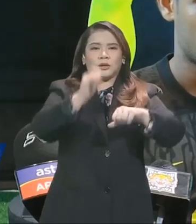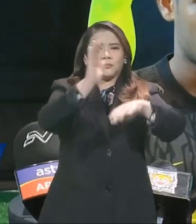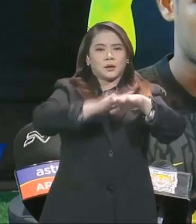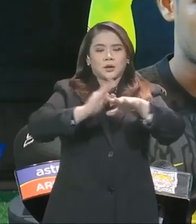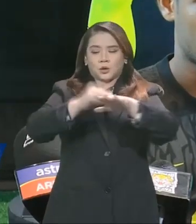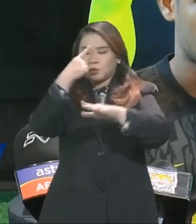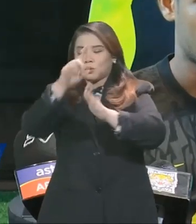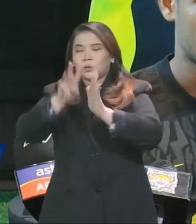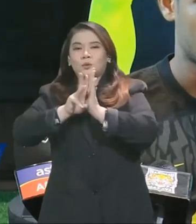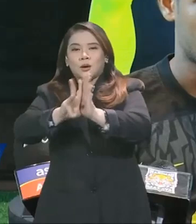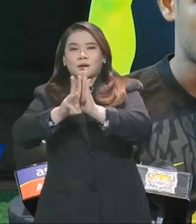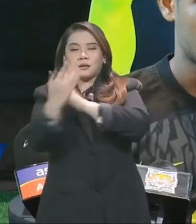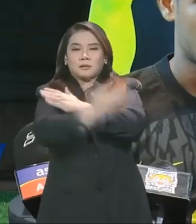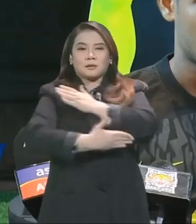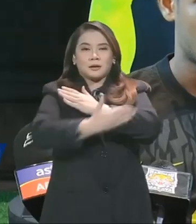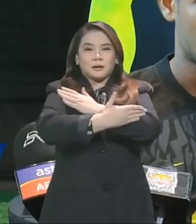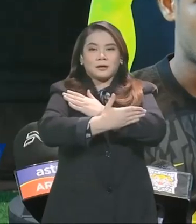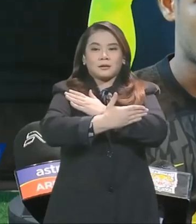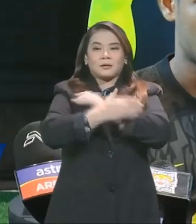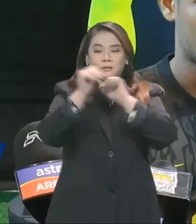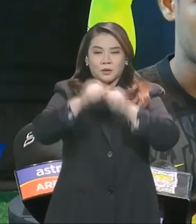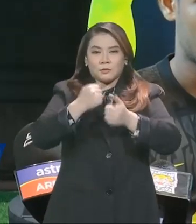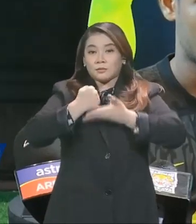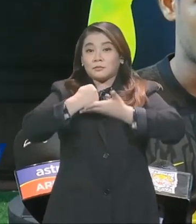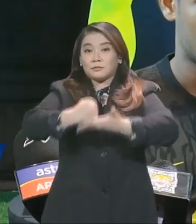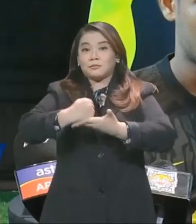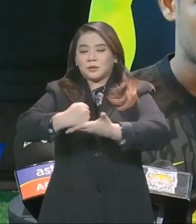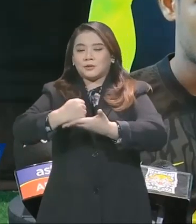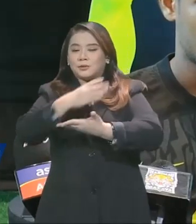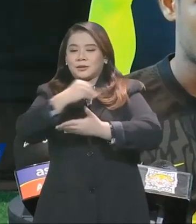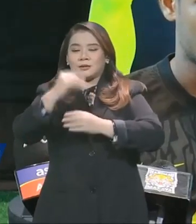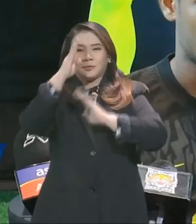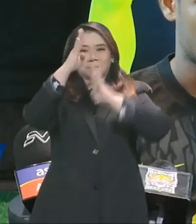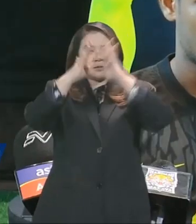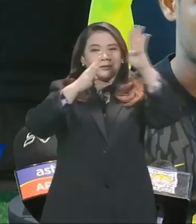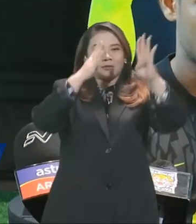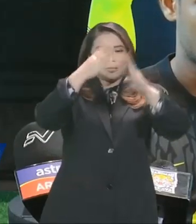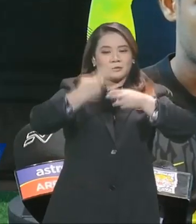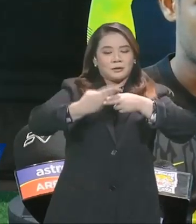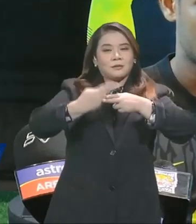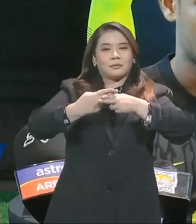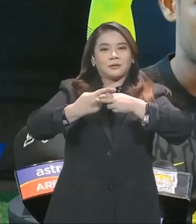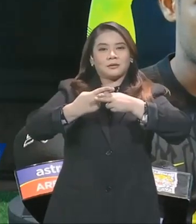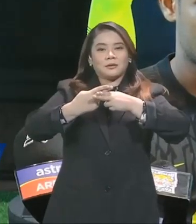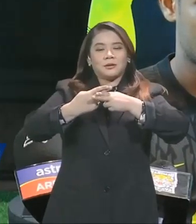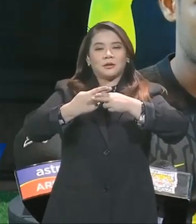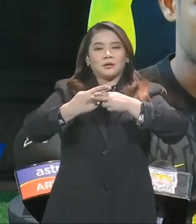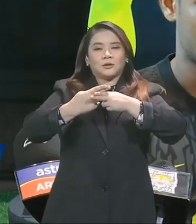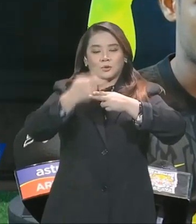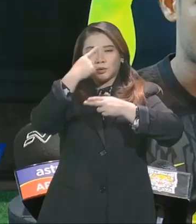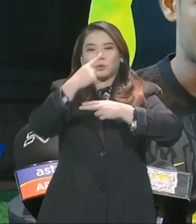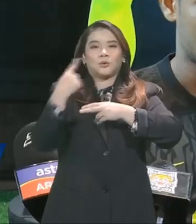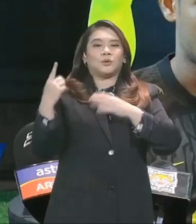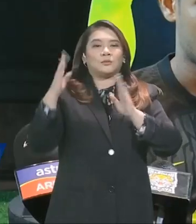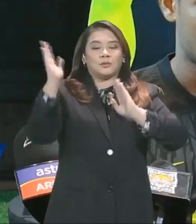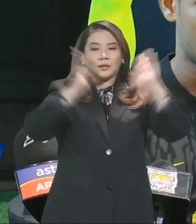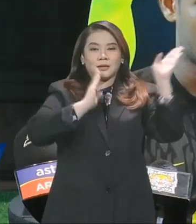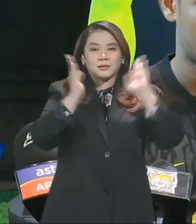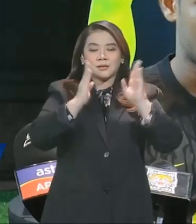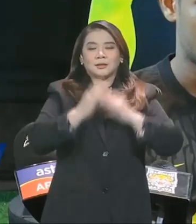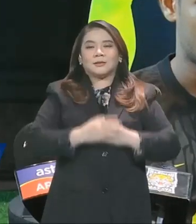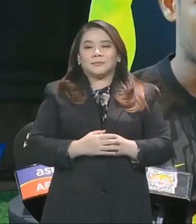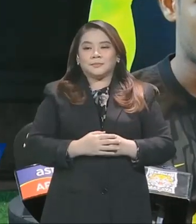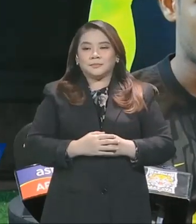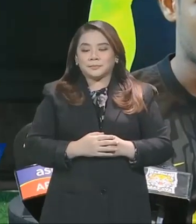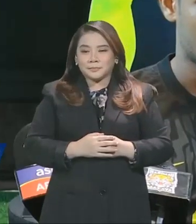untuk mewakili negara itu dapat membantu dan mencipta nama lah sesuatu untuk negara dan